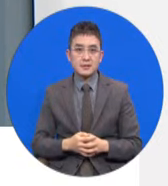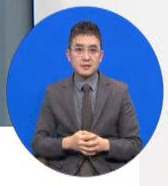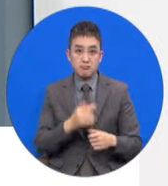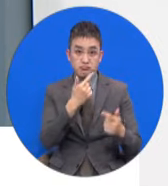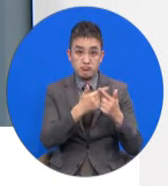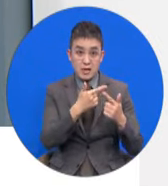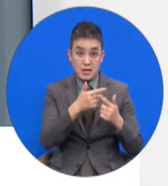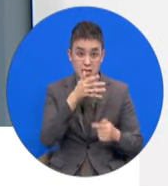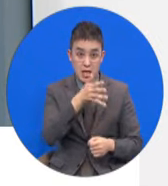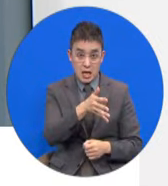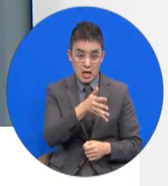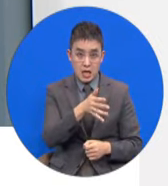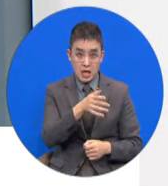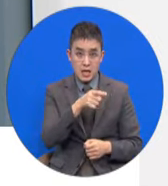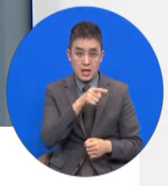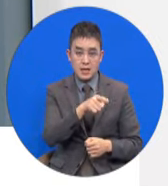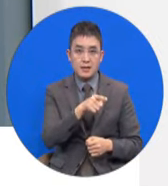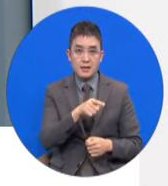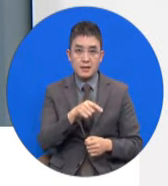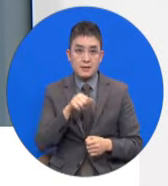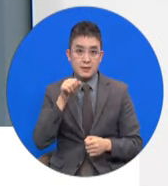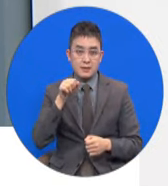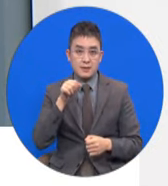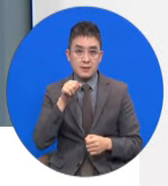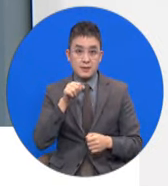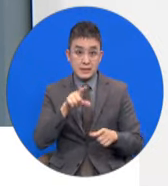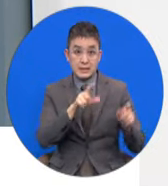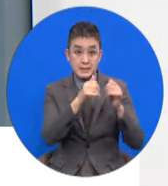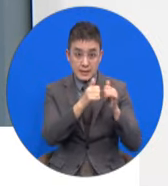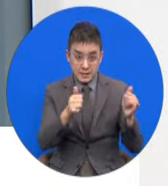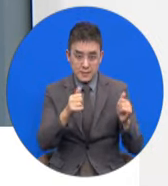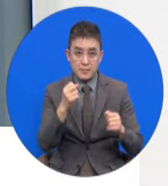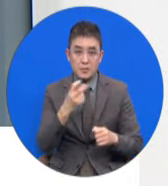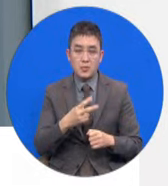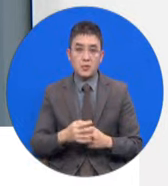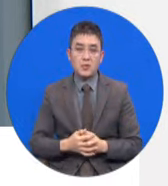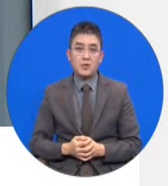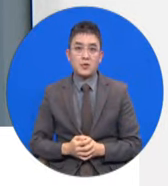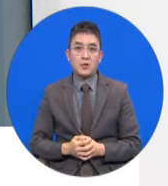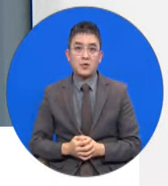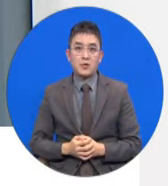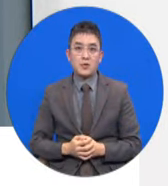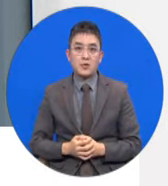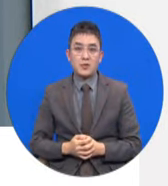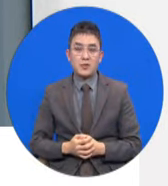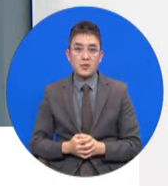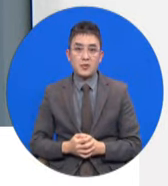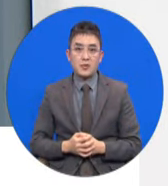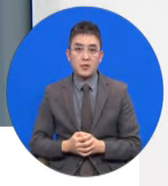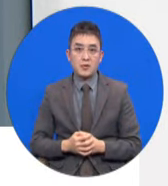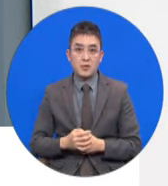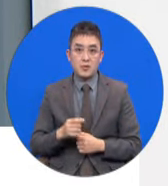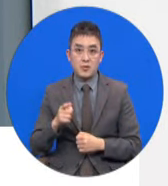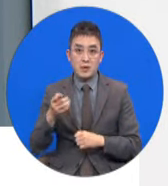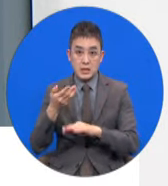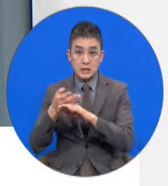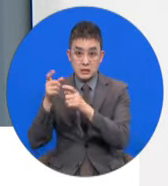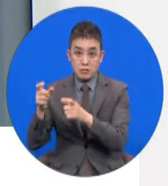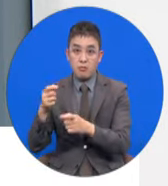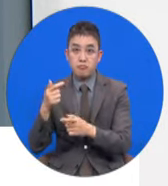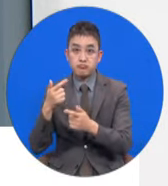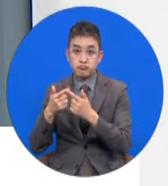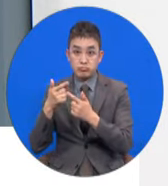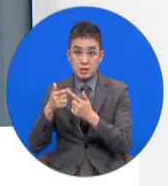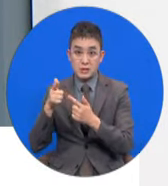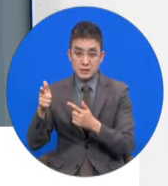출신의 어느 유권자와 부산의 유권자의 그 심리 상태가 비슷하게 가는 경향이 맞습니다.